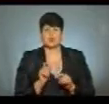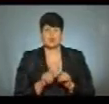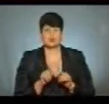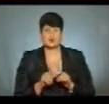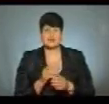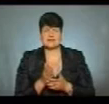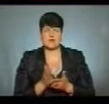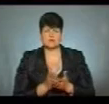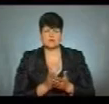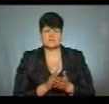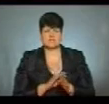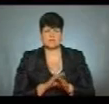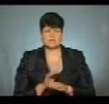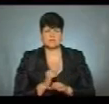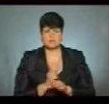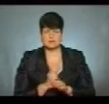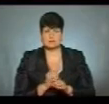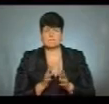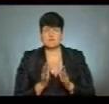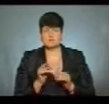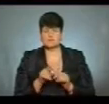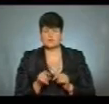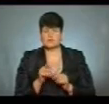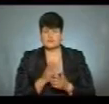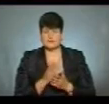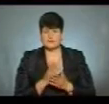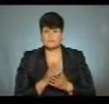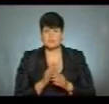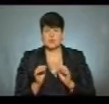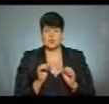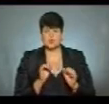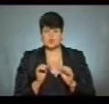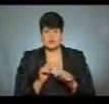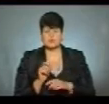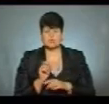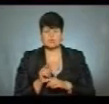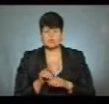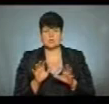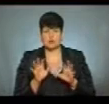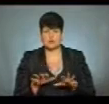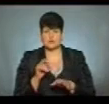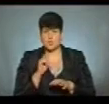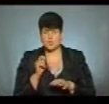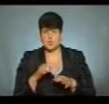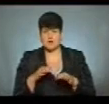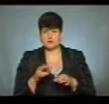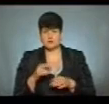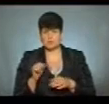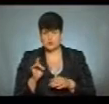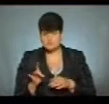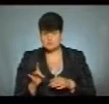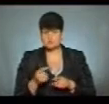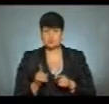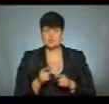контролем якості виконаних робіт. Більше того, є розпорядження і доручення голови Укравтодору, що